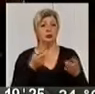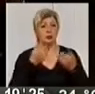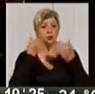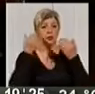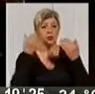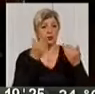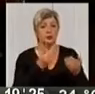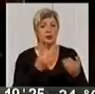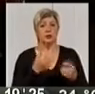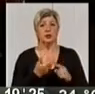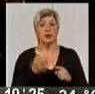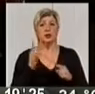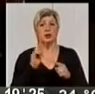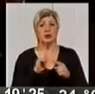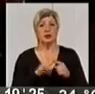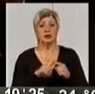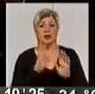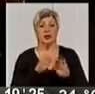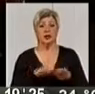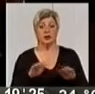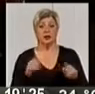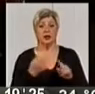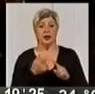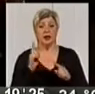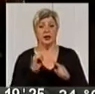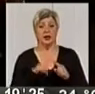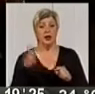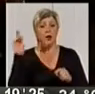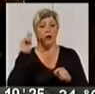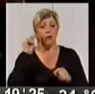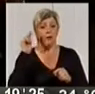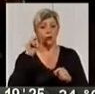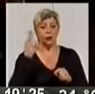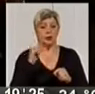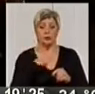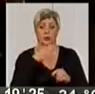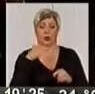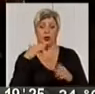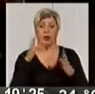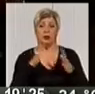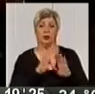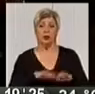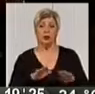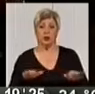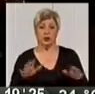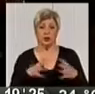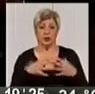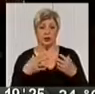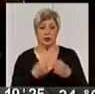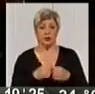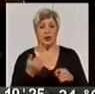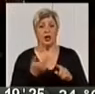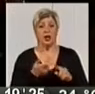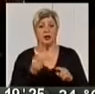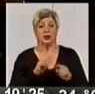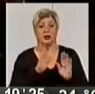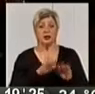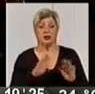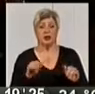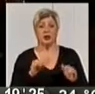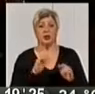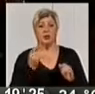І це діти, які виховуються в багатодітних сім'ях, так. Це діти з малозабезпечених сімей,